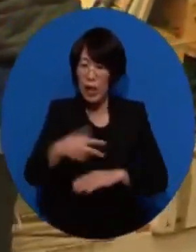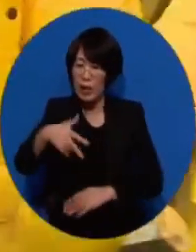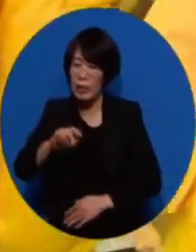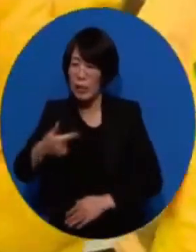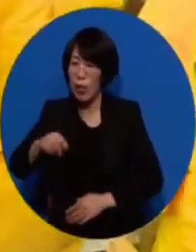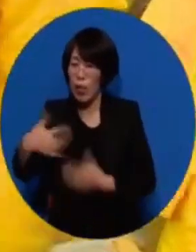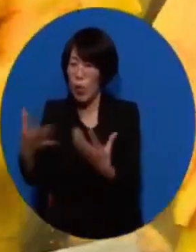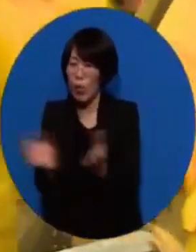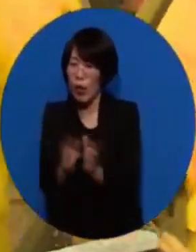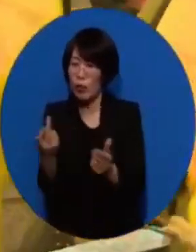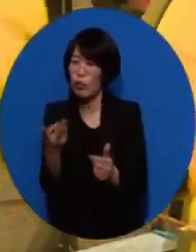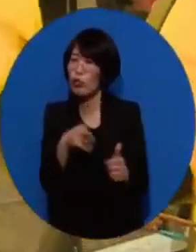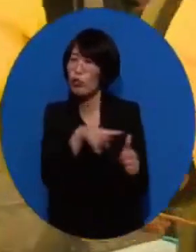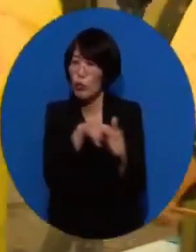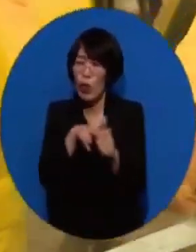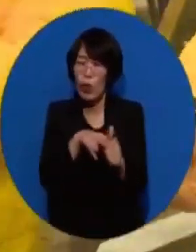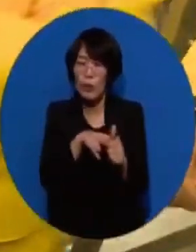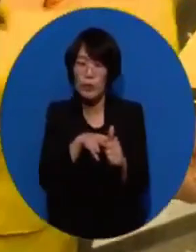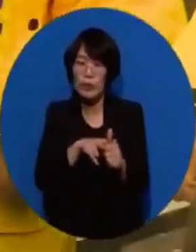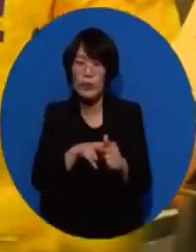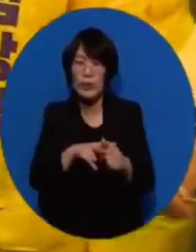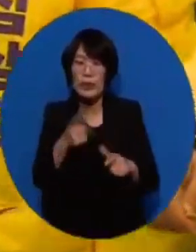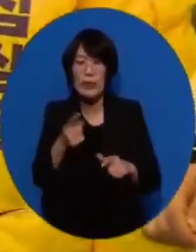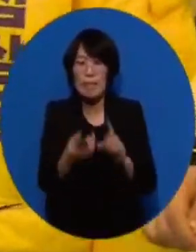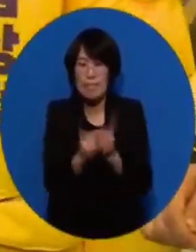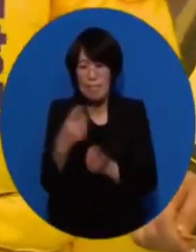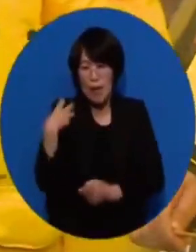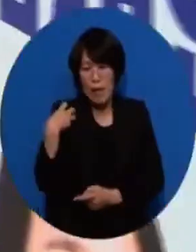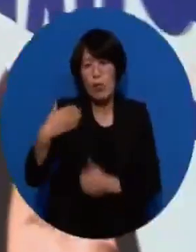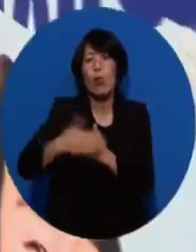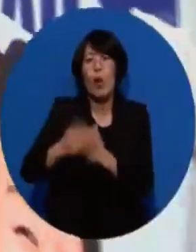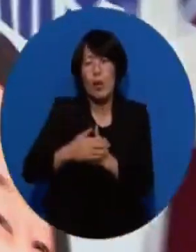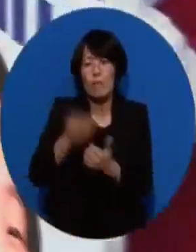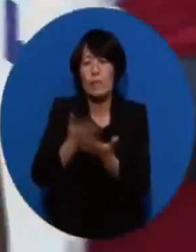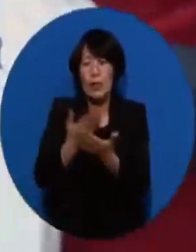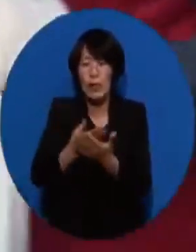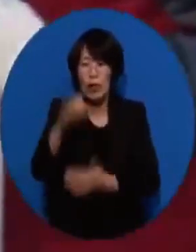대선 후보들도 혼탁한 대선판에 대한 세력을 만들어 달라며